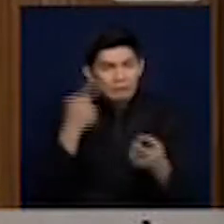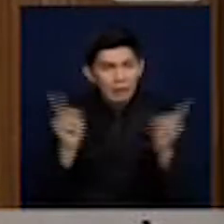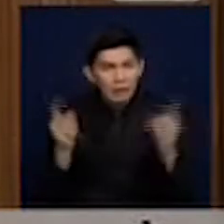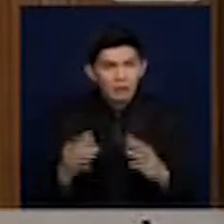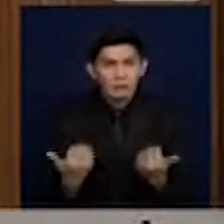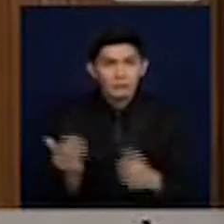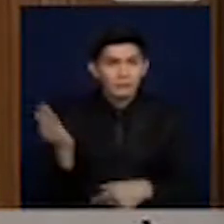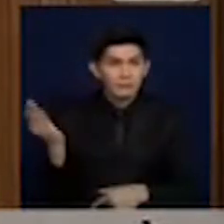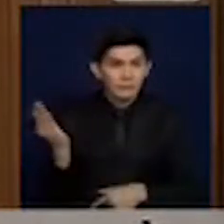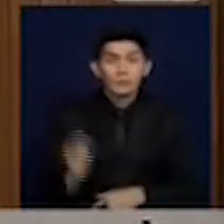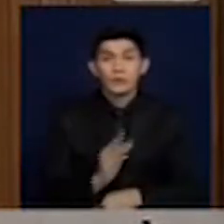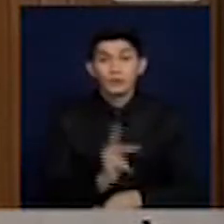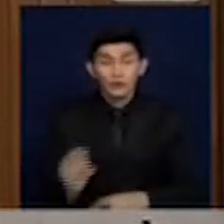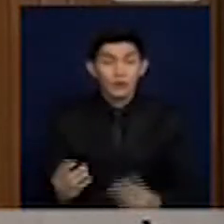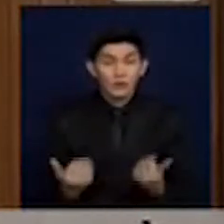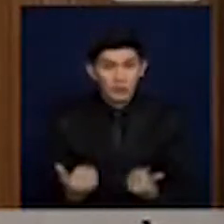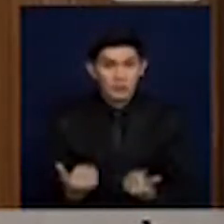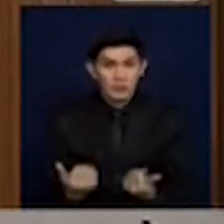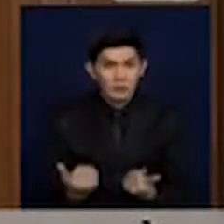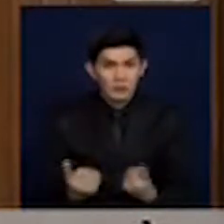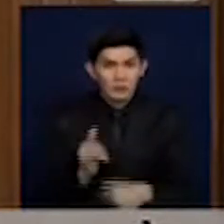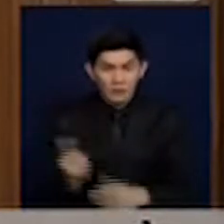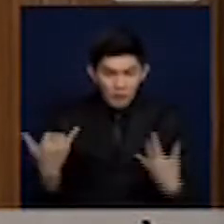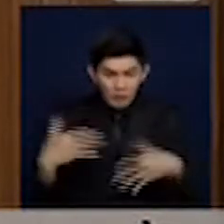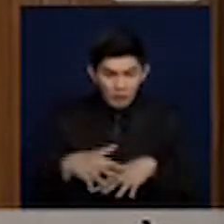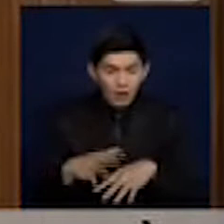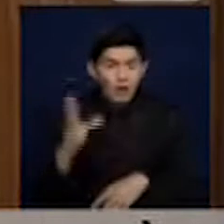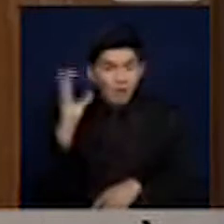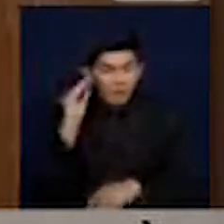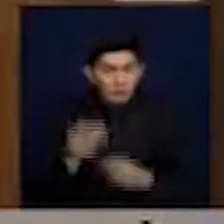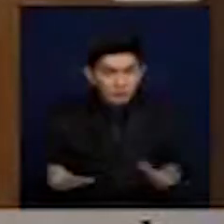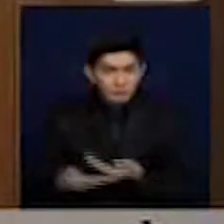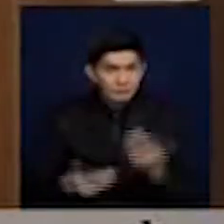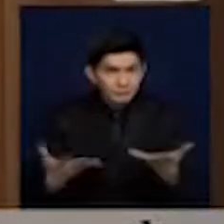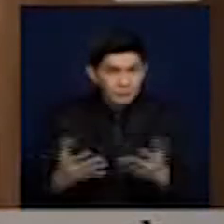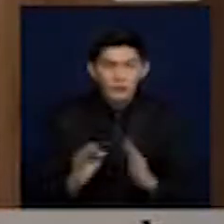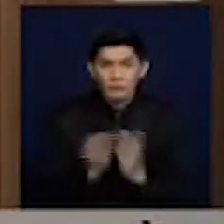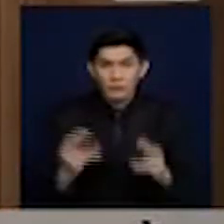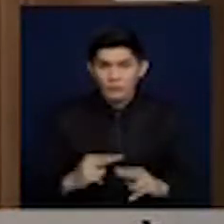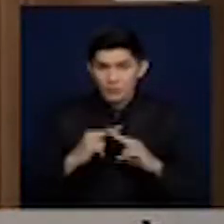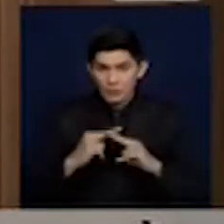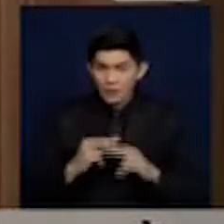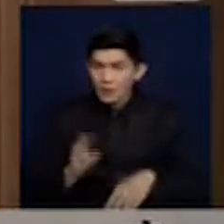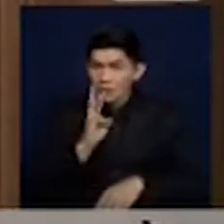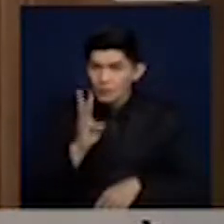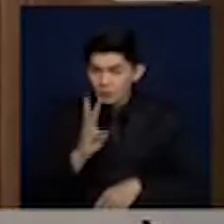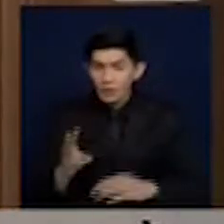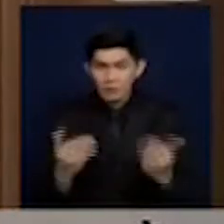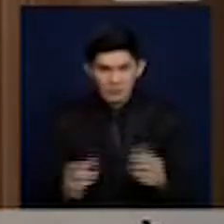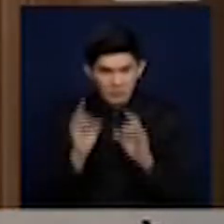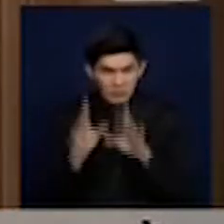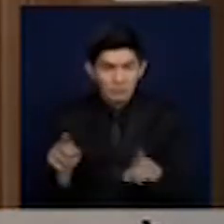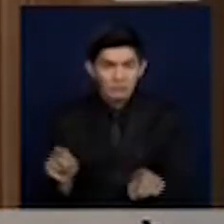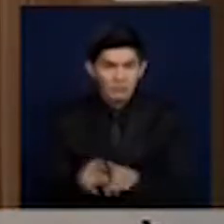ศรีสุทธิยากรกกต.ที่แม้ไม่ได้มาร่วมเวทีสัมมนาแต่ได้โพสต์เฟซบุ๊กส่วนตัววิจารณ์ประเด็นนี้อย่างรุนแรงว่